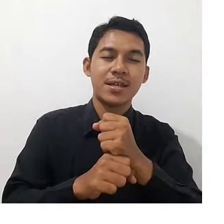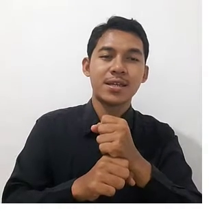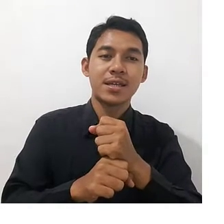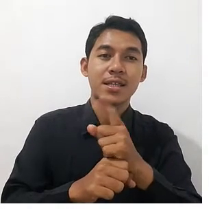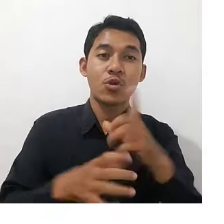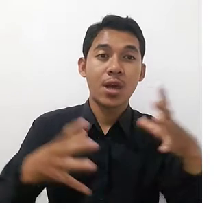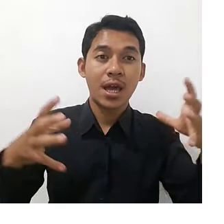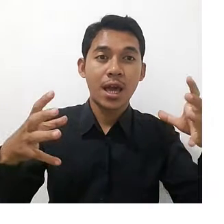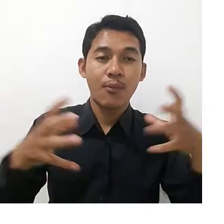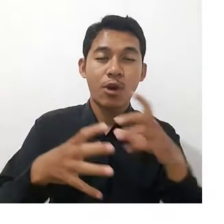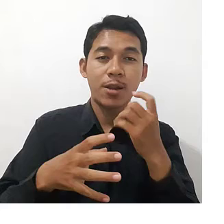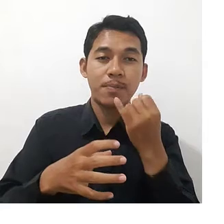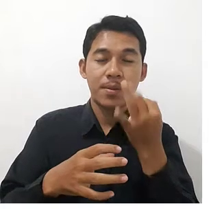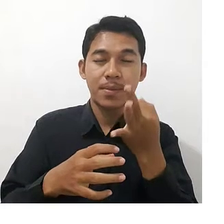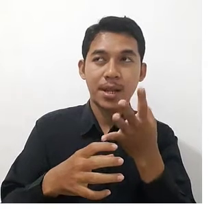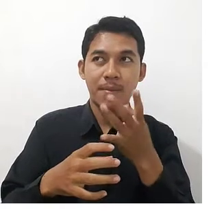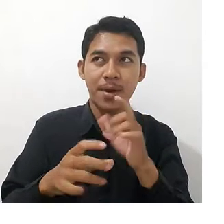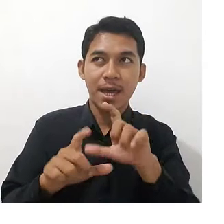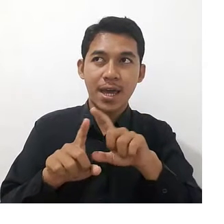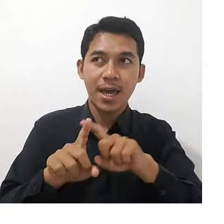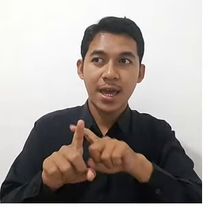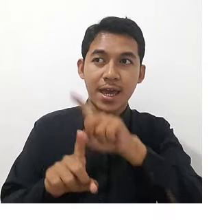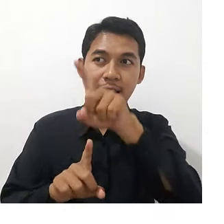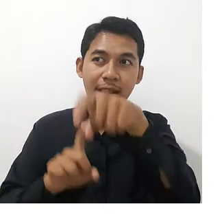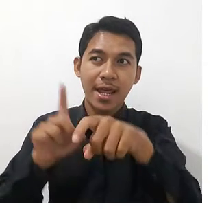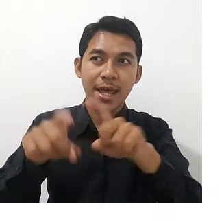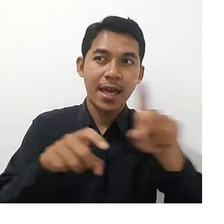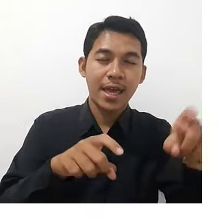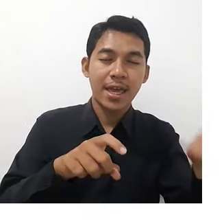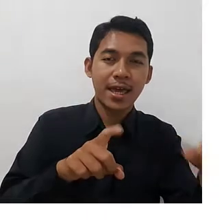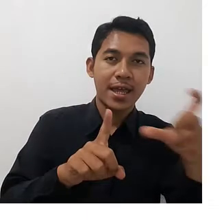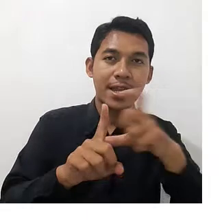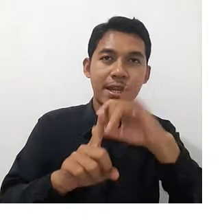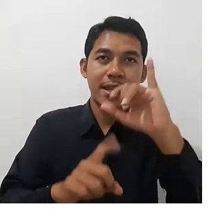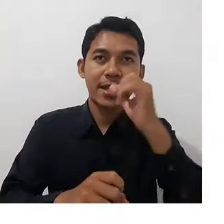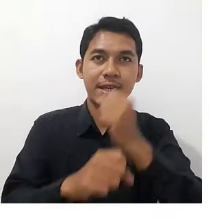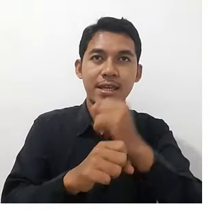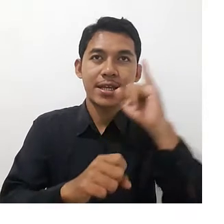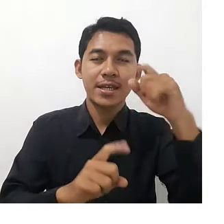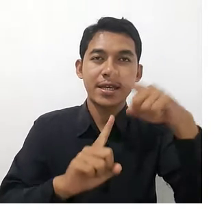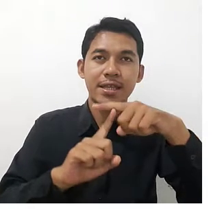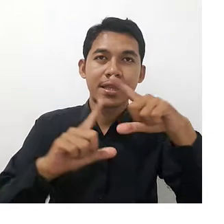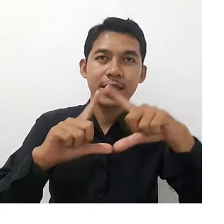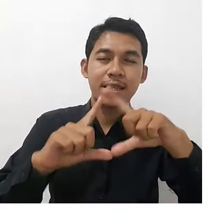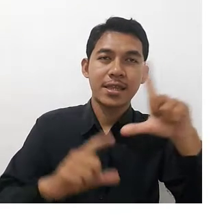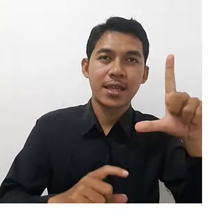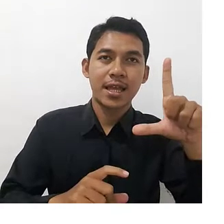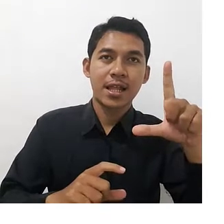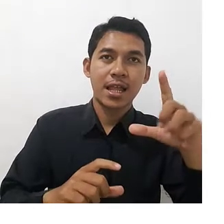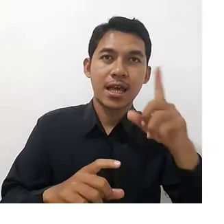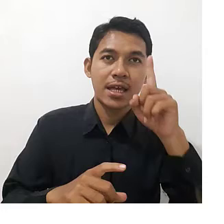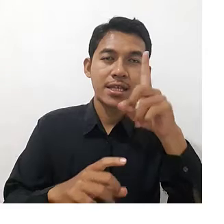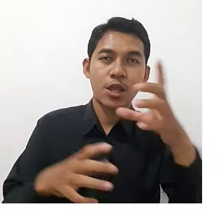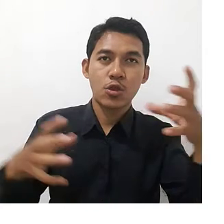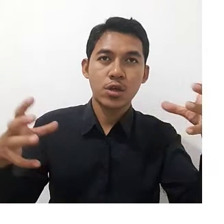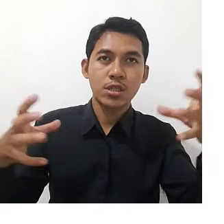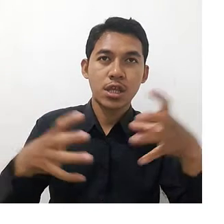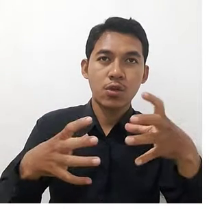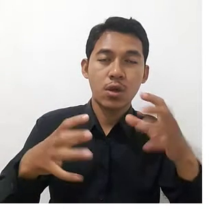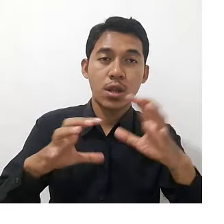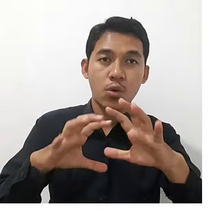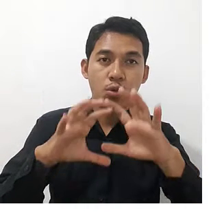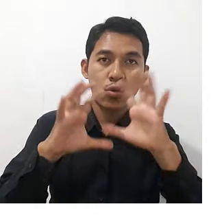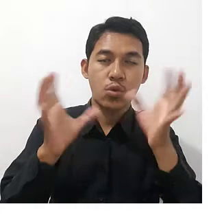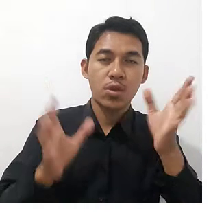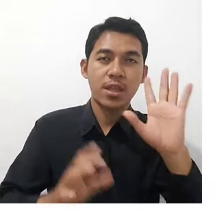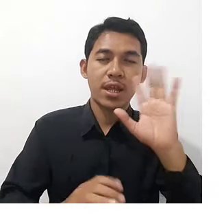tuh gabungan dari beberapa rangkaian digital. Karena yang namanya juga kan sistem. Sistem itu kan berarti kan satu kesatuan utuh yang dia tuh nggak bisa